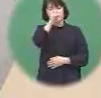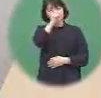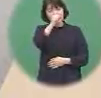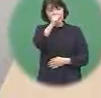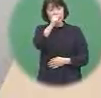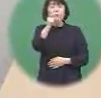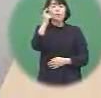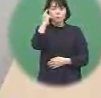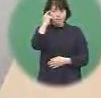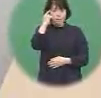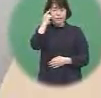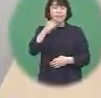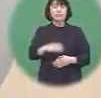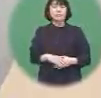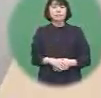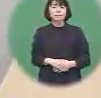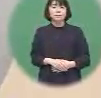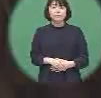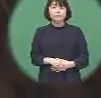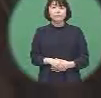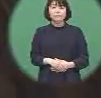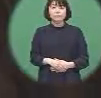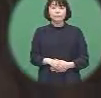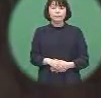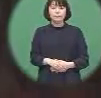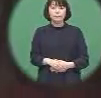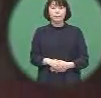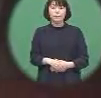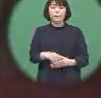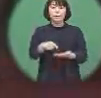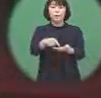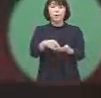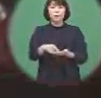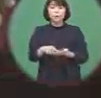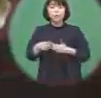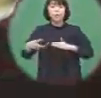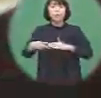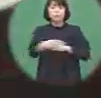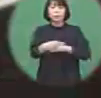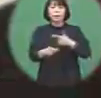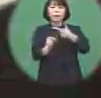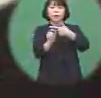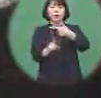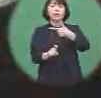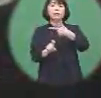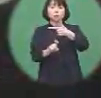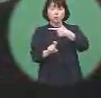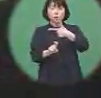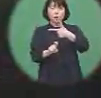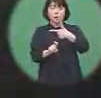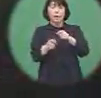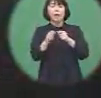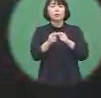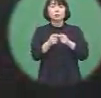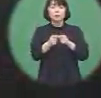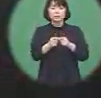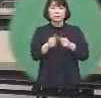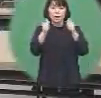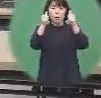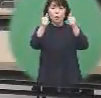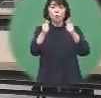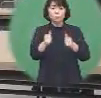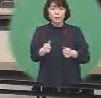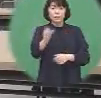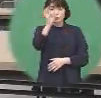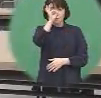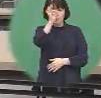ばと思っています応募の受け付けは来月10日までで詳しくはホームページ